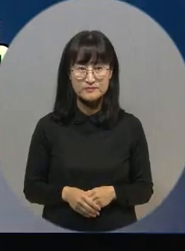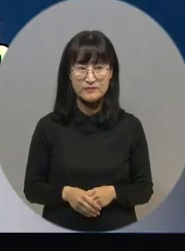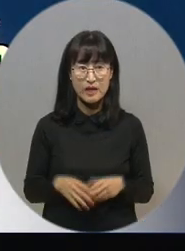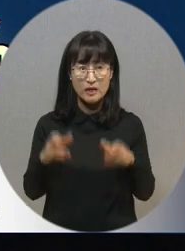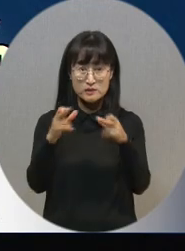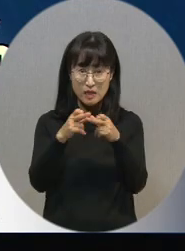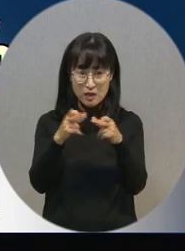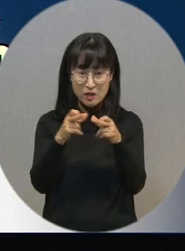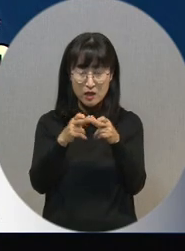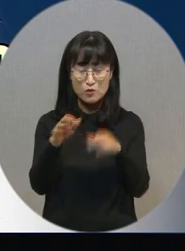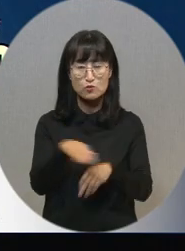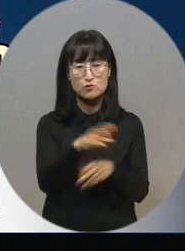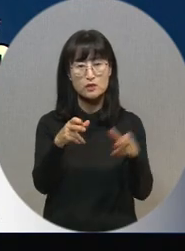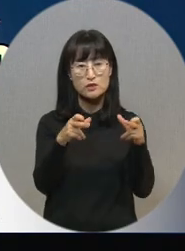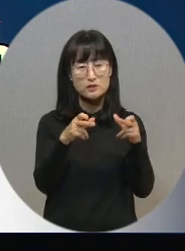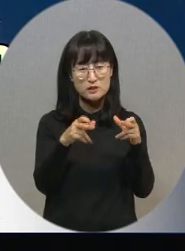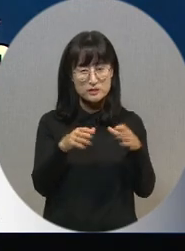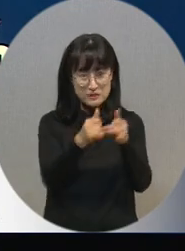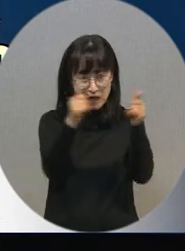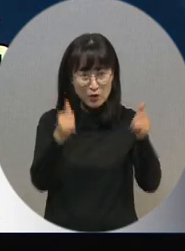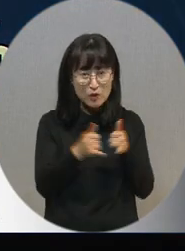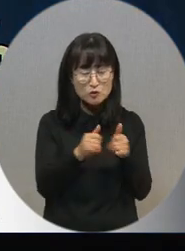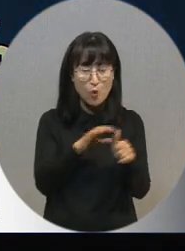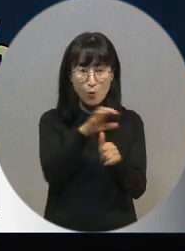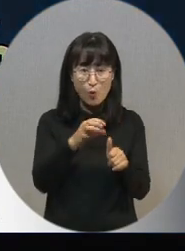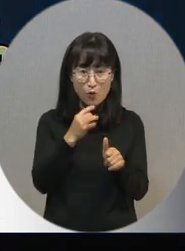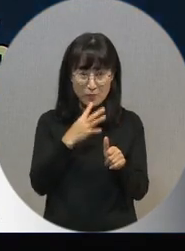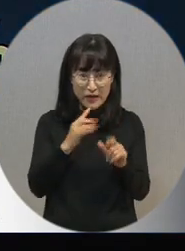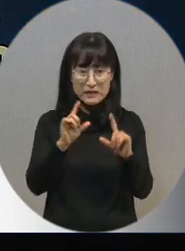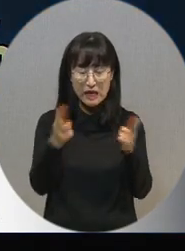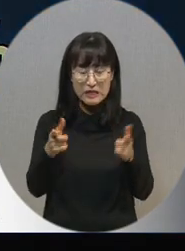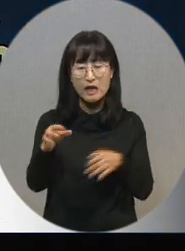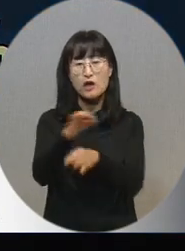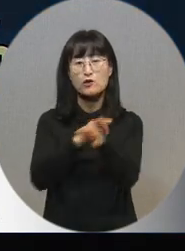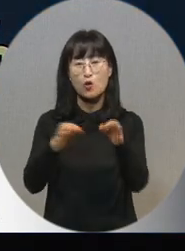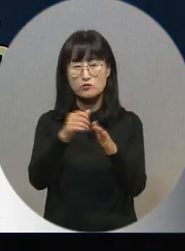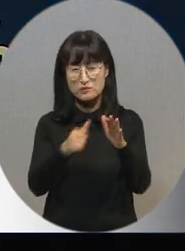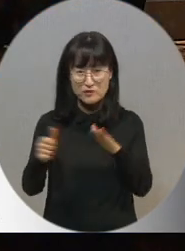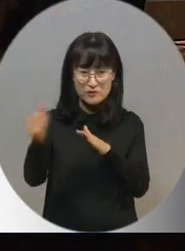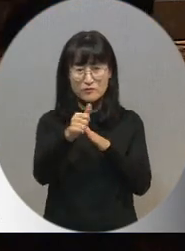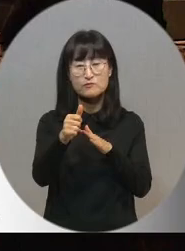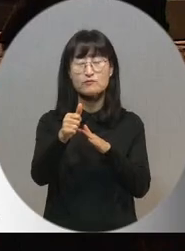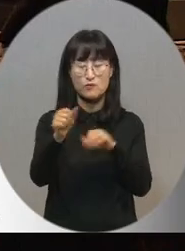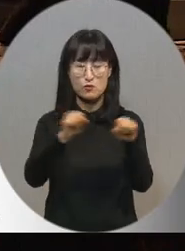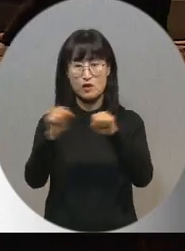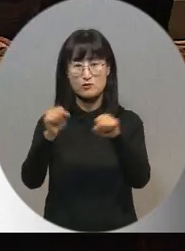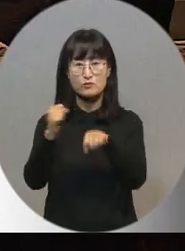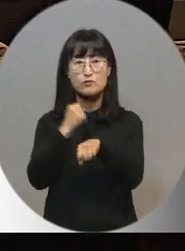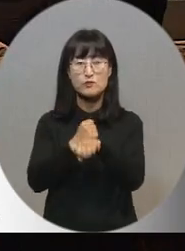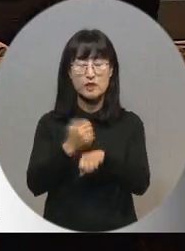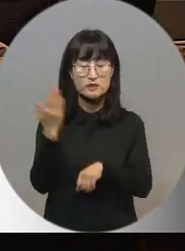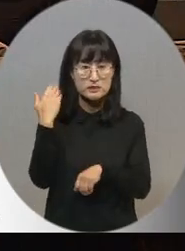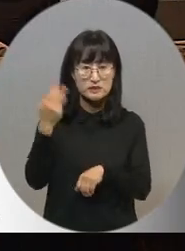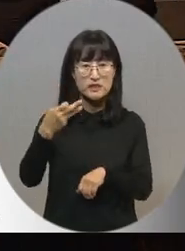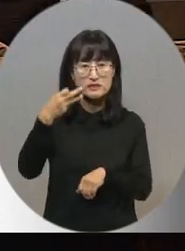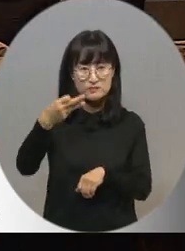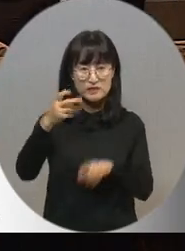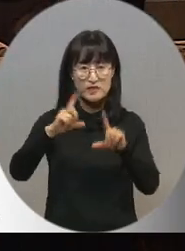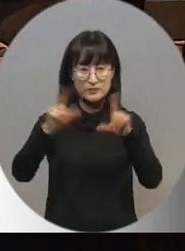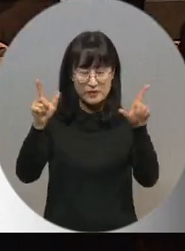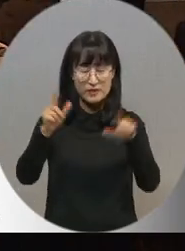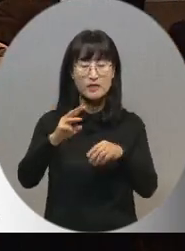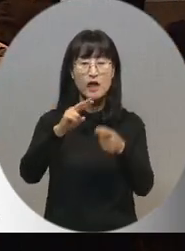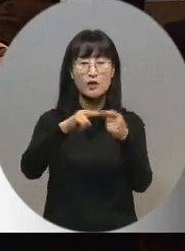장애인은 더 이상 우리 사회에서 보호받아야 할 대상이 아닌 경제의 주역으로 서고 있습니다. 지난 13일 글래드 여의도에서